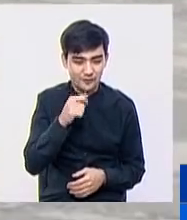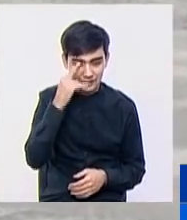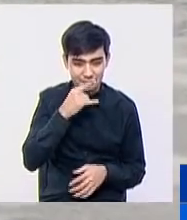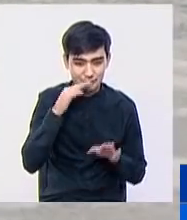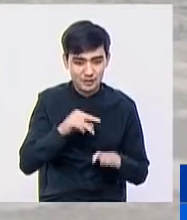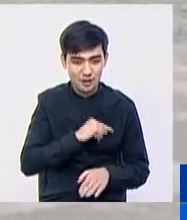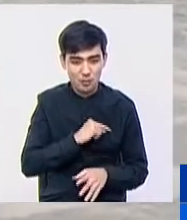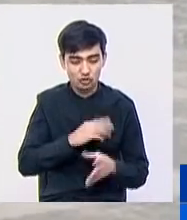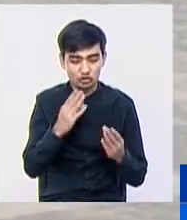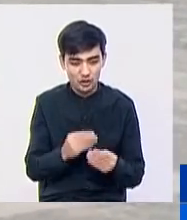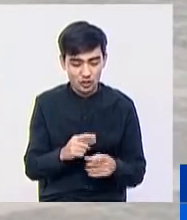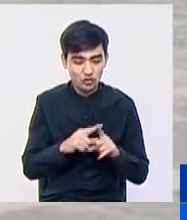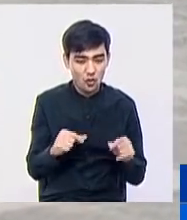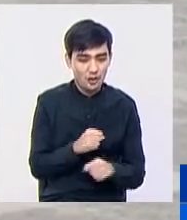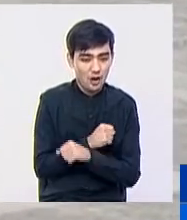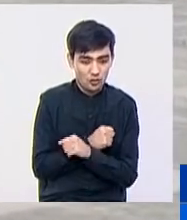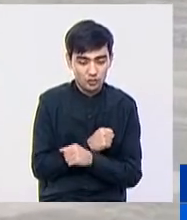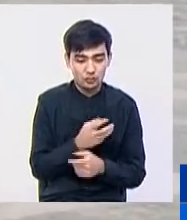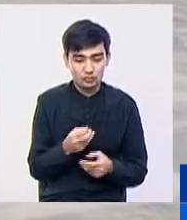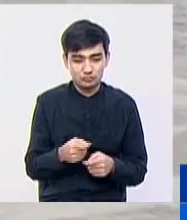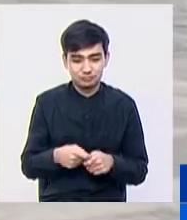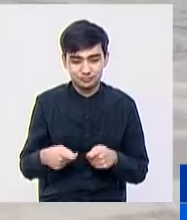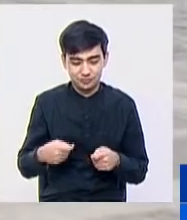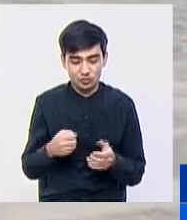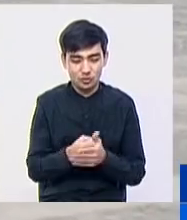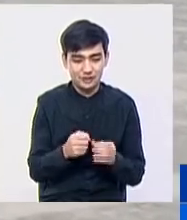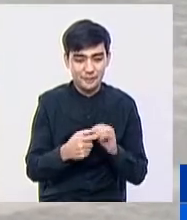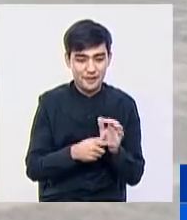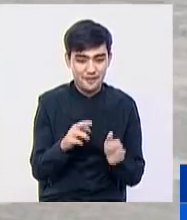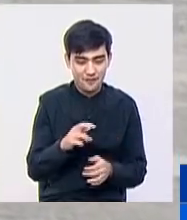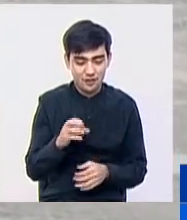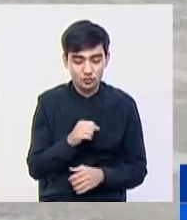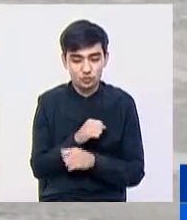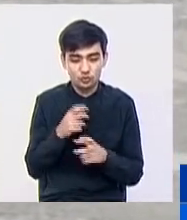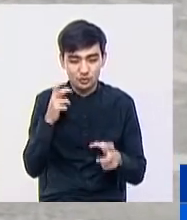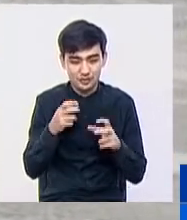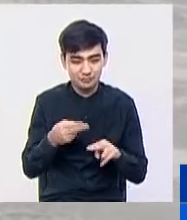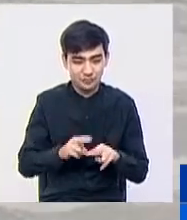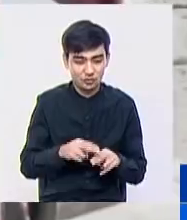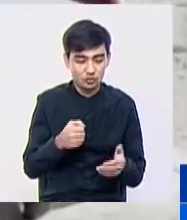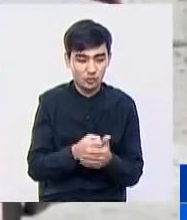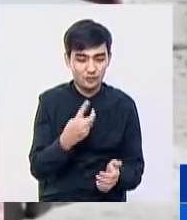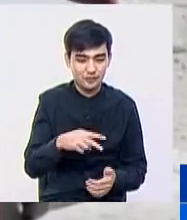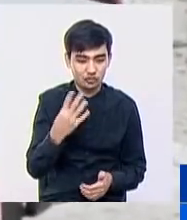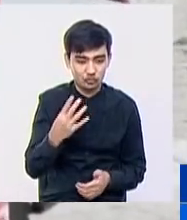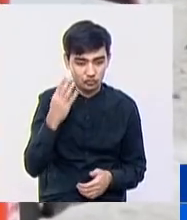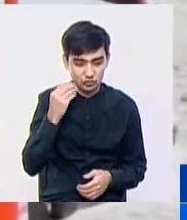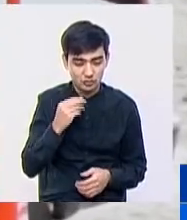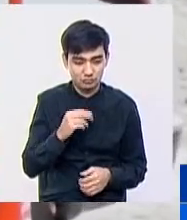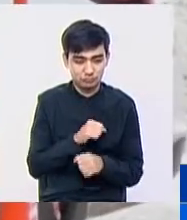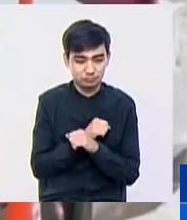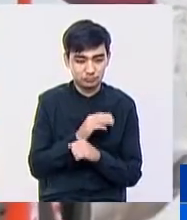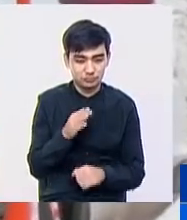Казахстане рабочий день, школьные каникулы продлены до 17 января, студенты отдыхают до 24 числа.